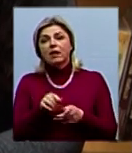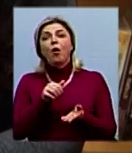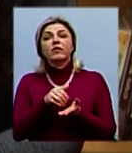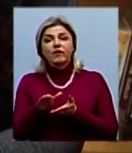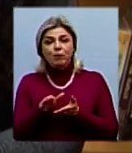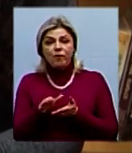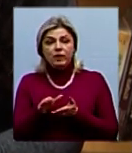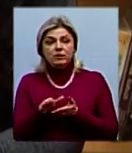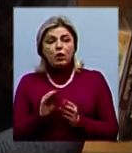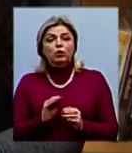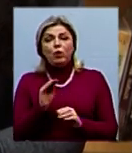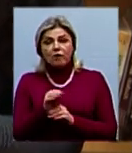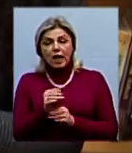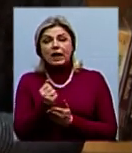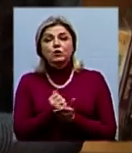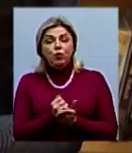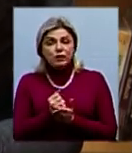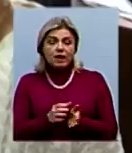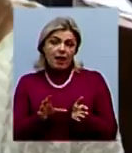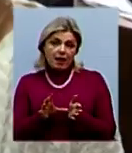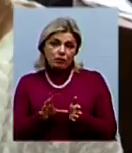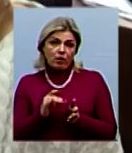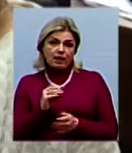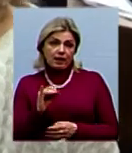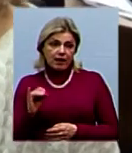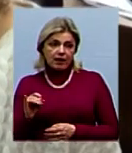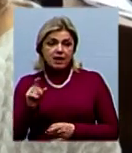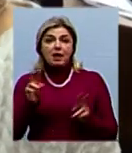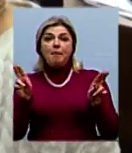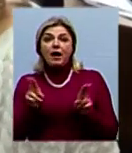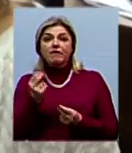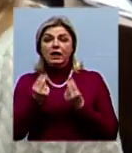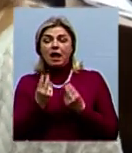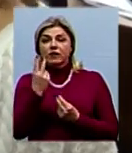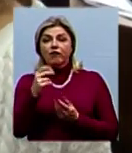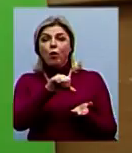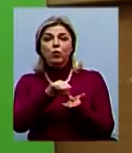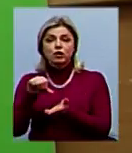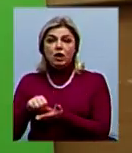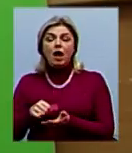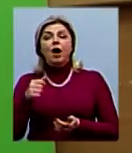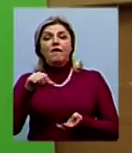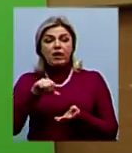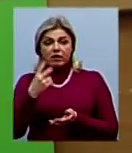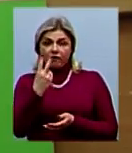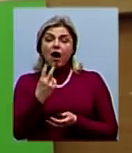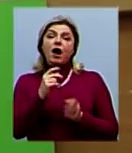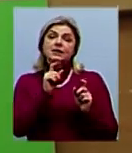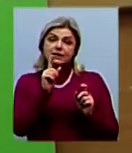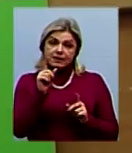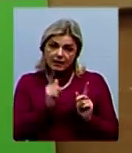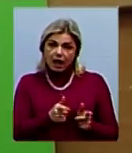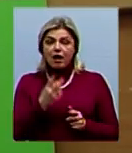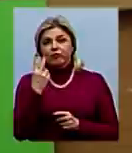такого великого ресурсу електроенергії. За правилами гри двоє учасників виступають за, двоє – проти. У кожного